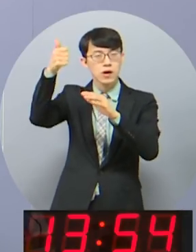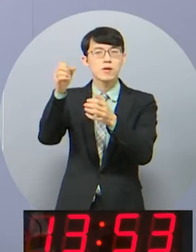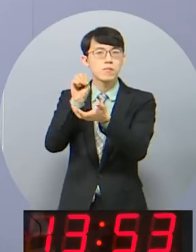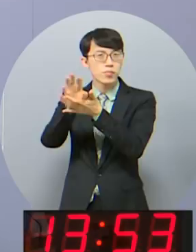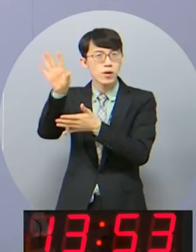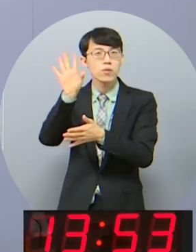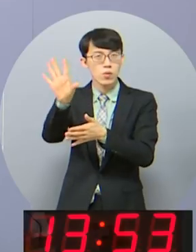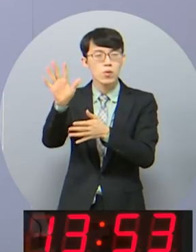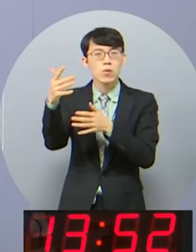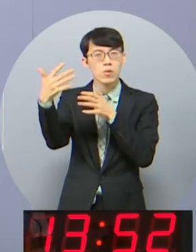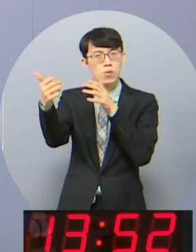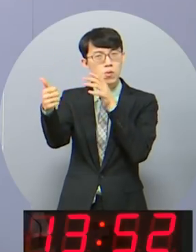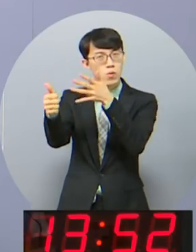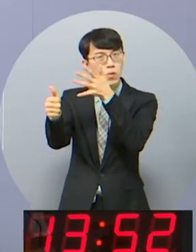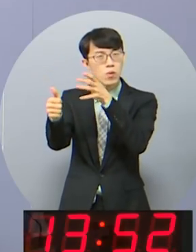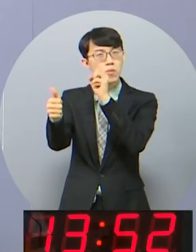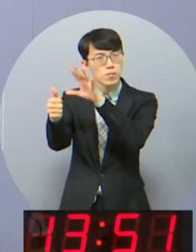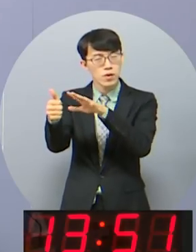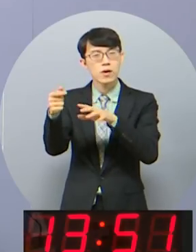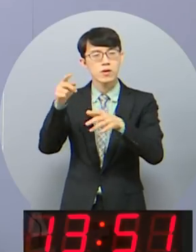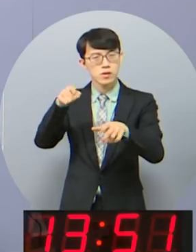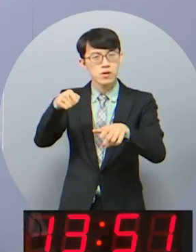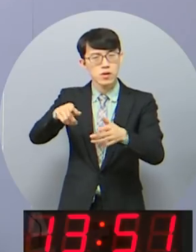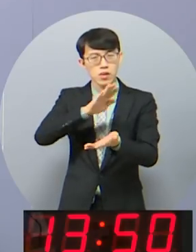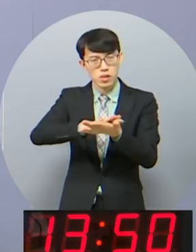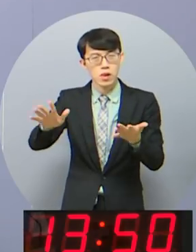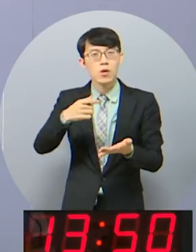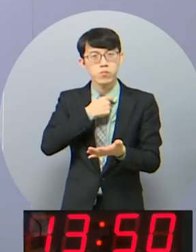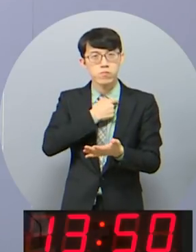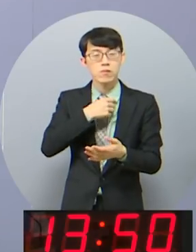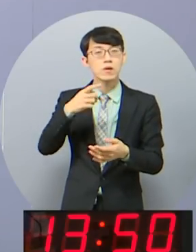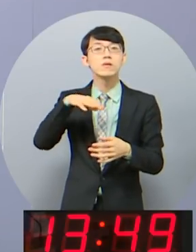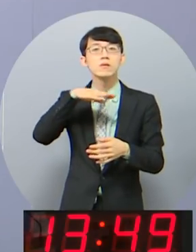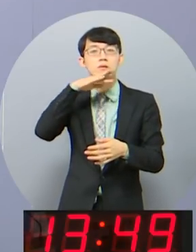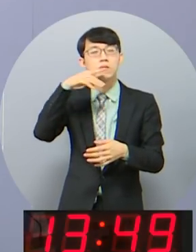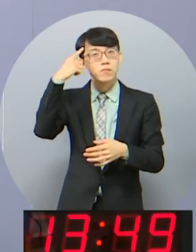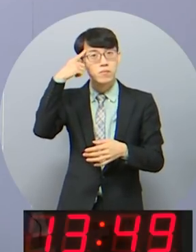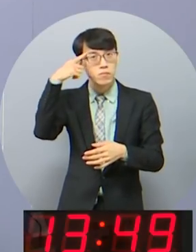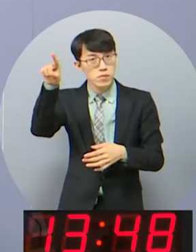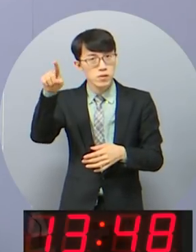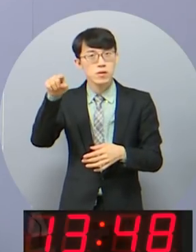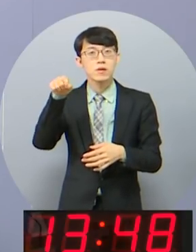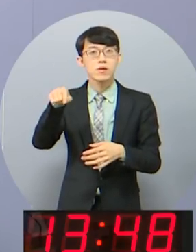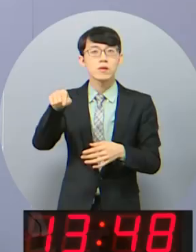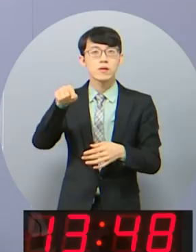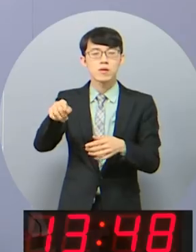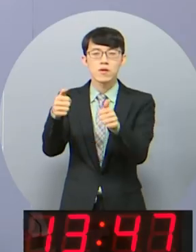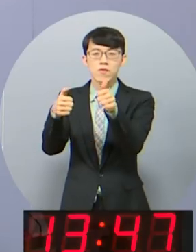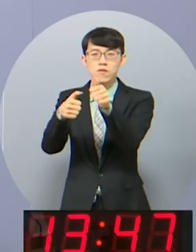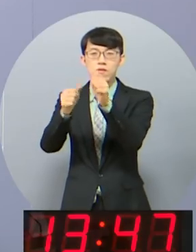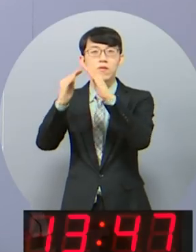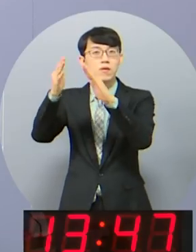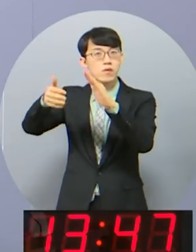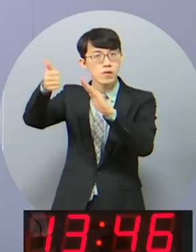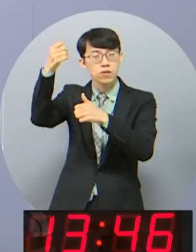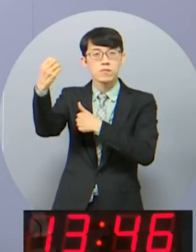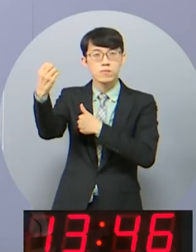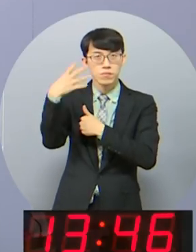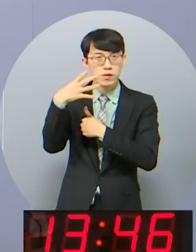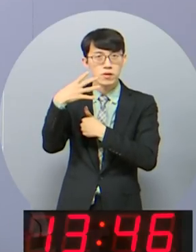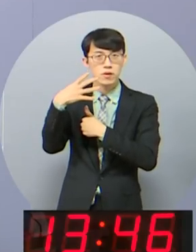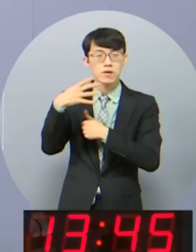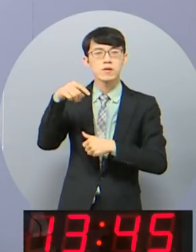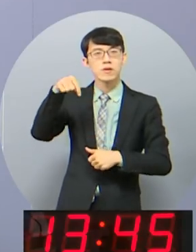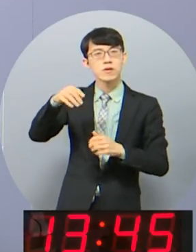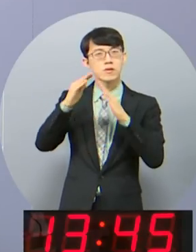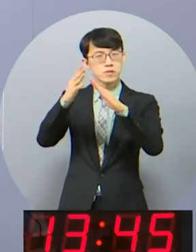这个问题你要解决，19亿贵。过阵讲，那么李世川副市长也讲，钱已经市